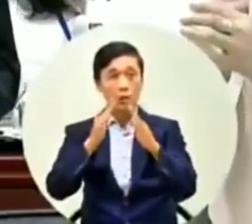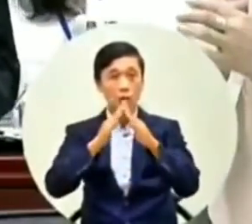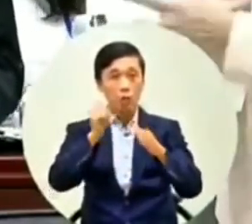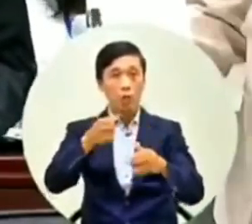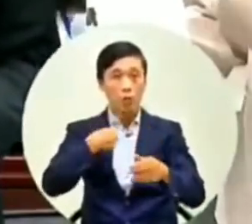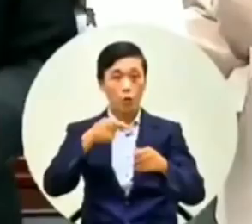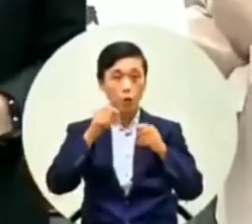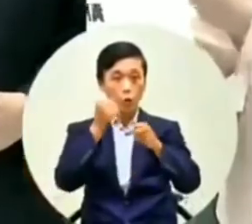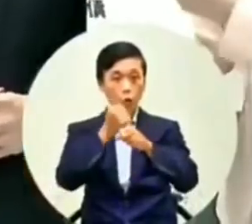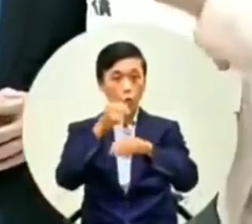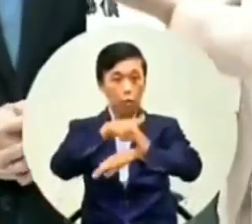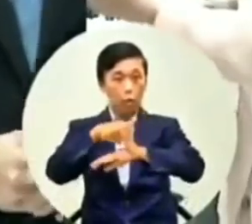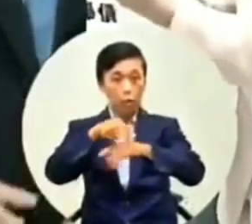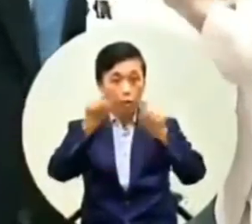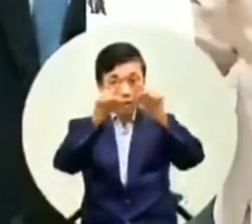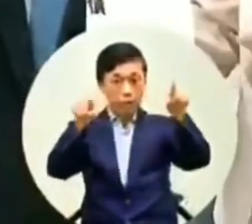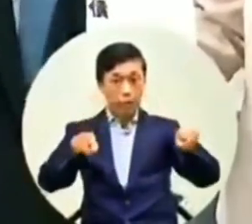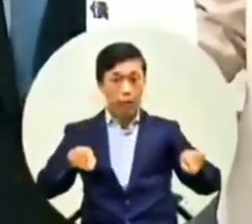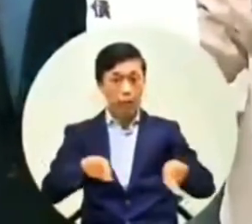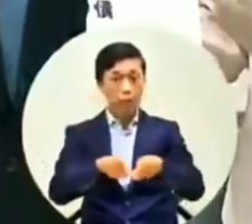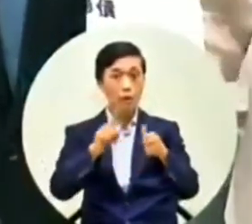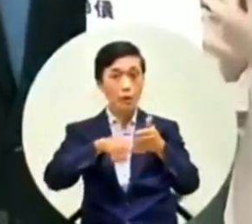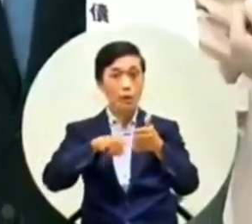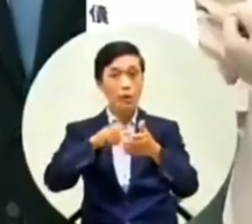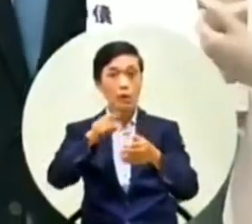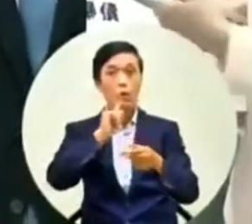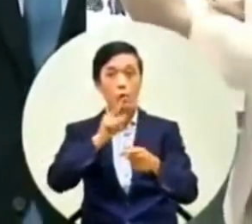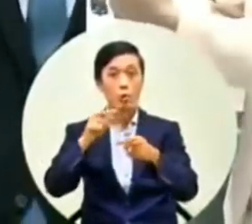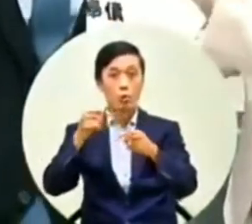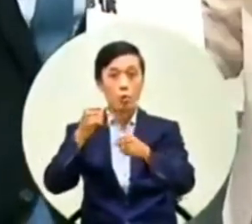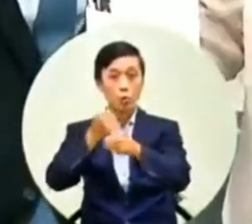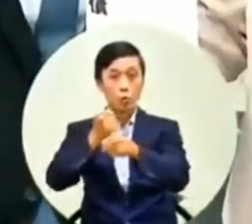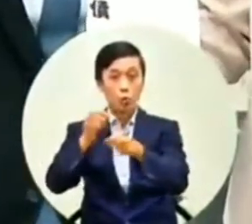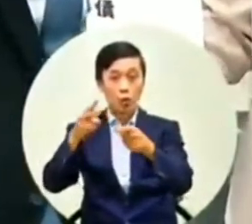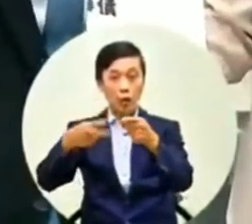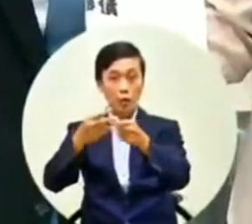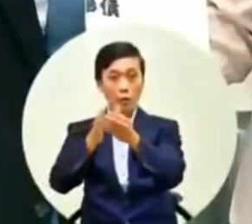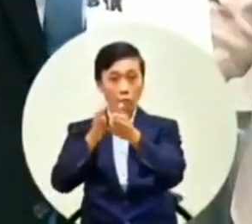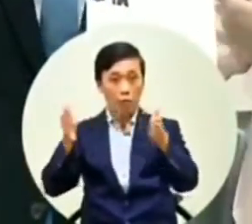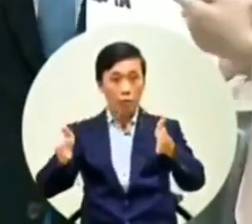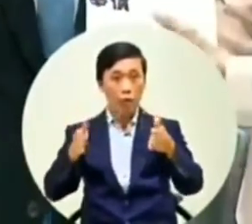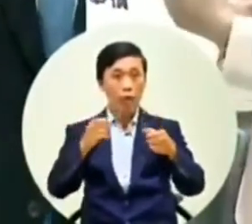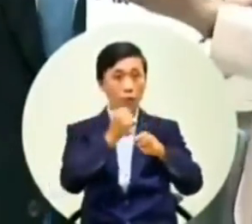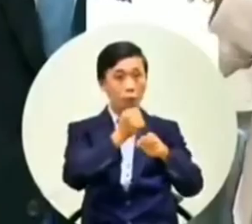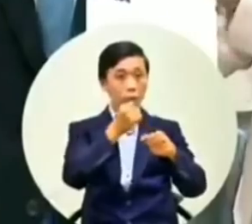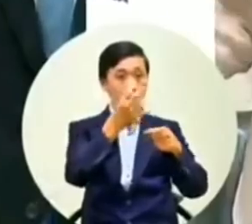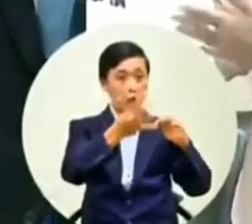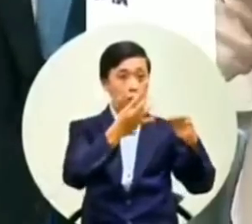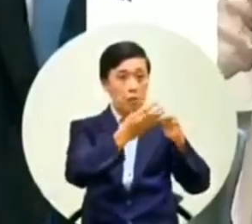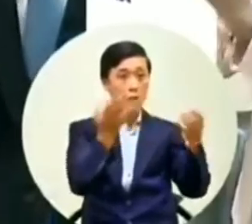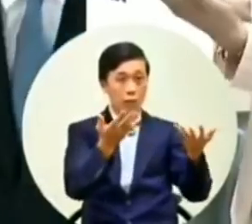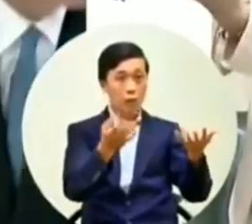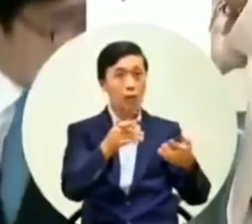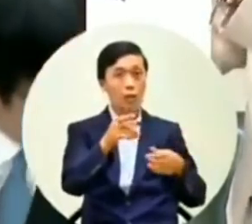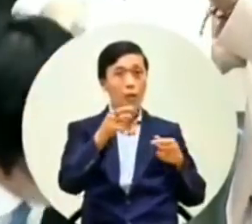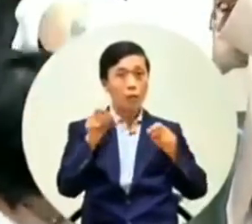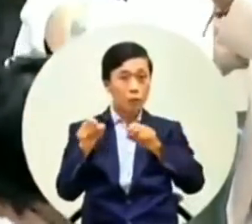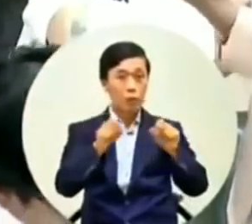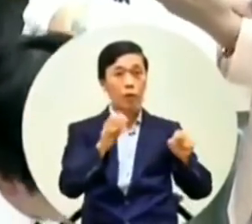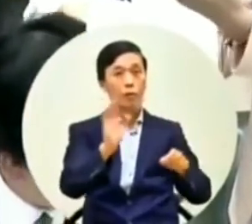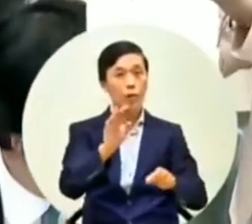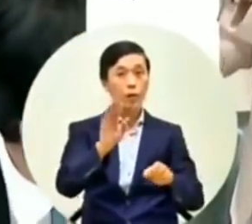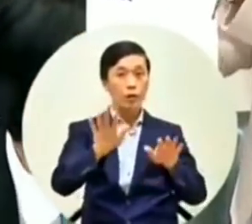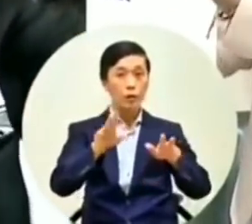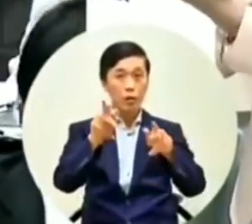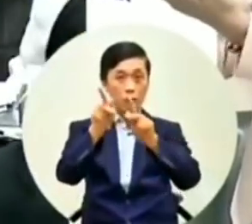板子嘛，好、承诺书，你能当没变戏，当我头都要够啊，两年不要拖四年。那既然呢，今天我们做了这样的